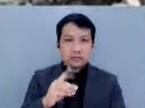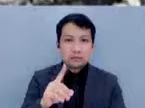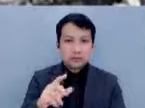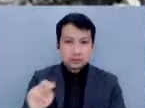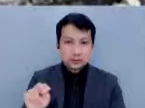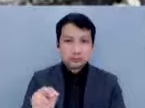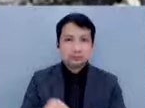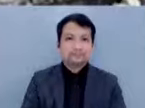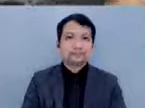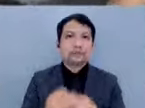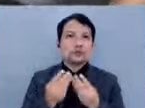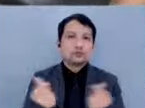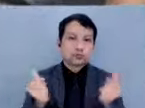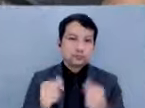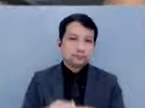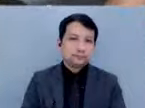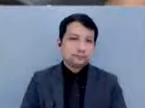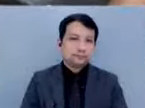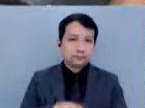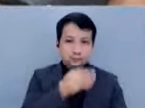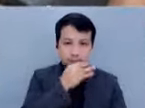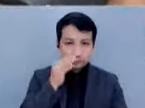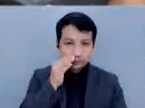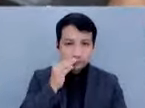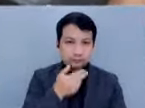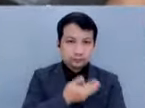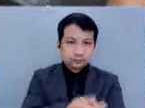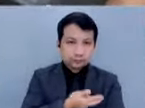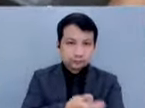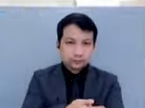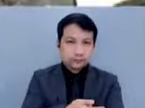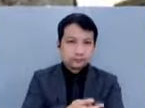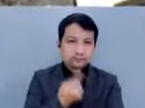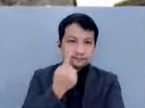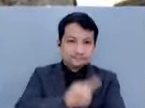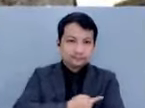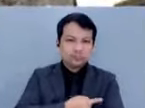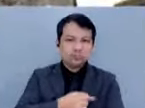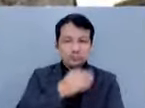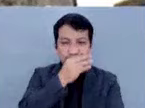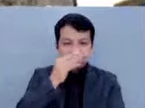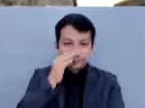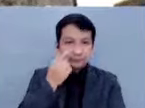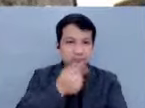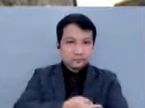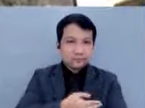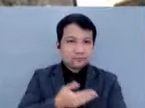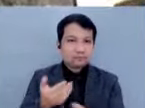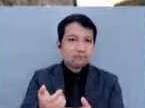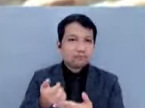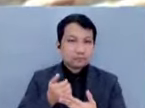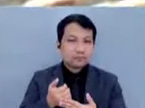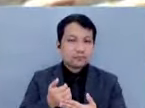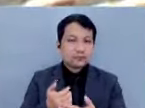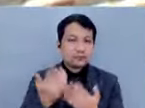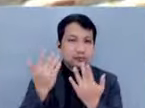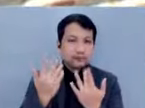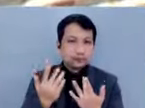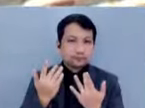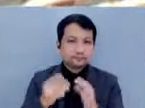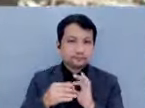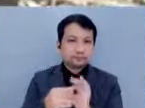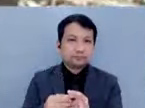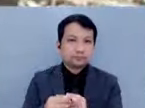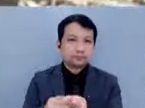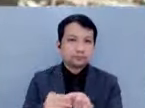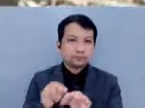natira. Fasting namin, nagpahinga kami kay araw bayan ng Ramadan namin. Dapat sana may maawa sa amin sa mga ganitong